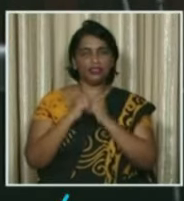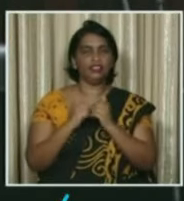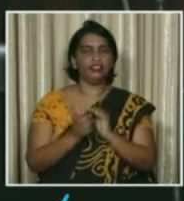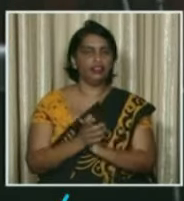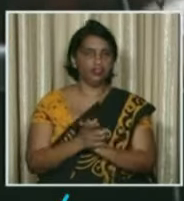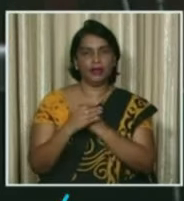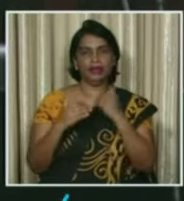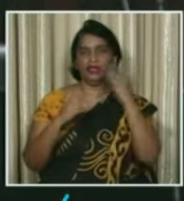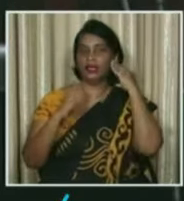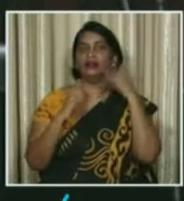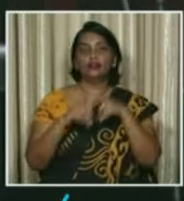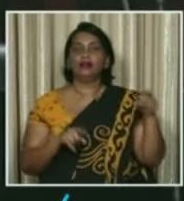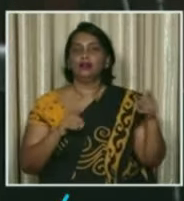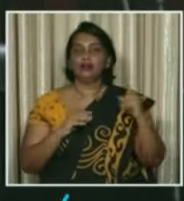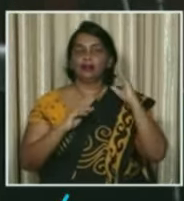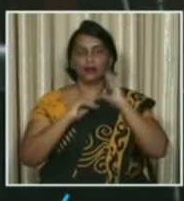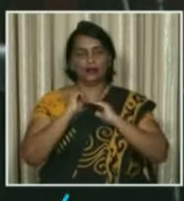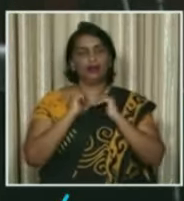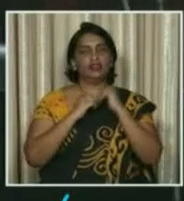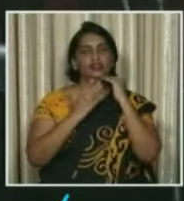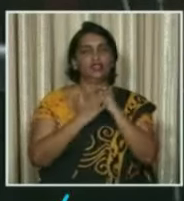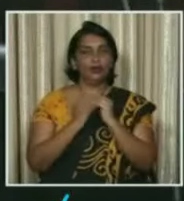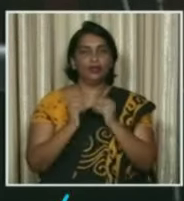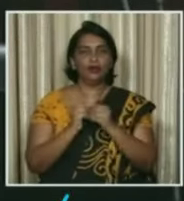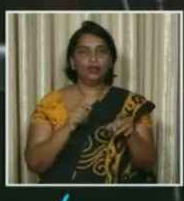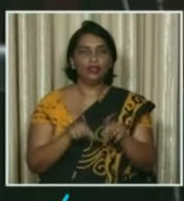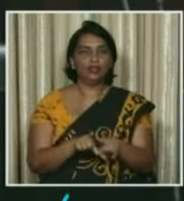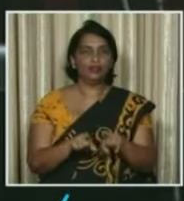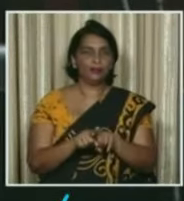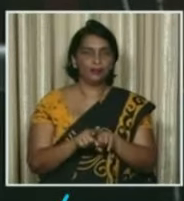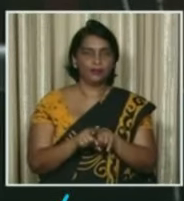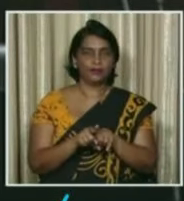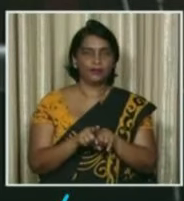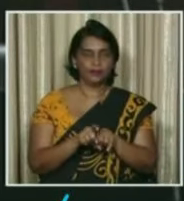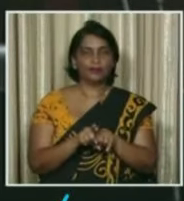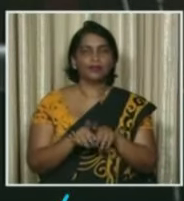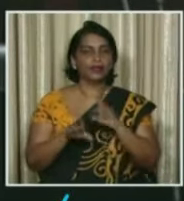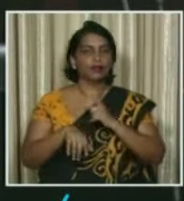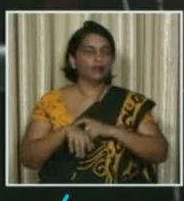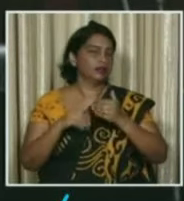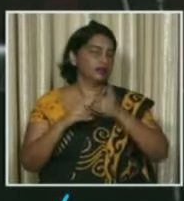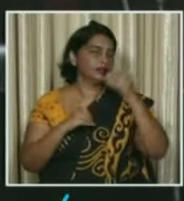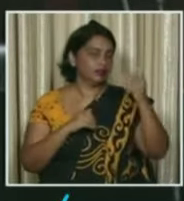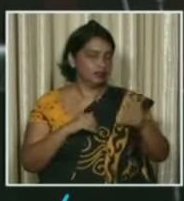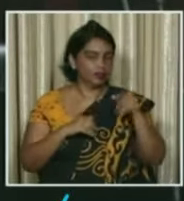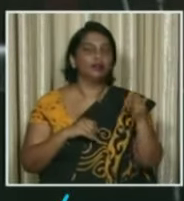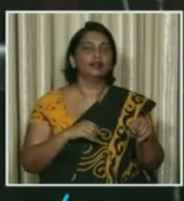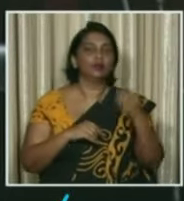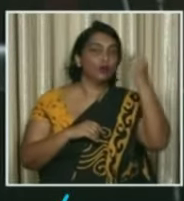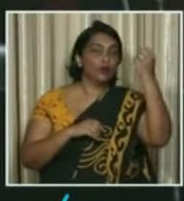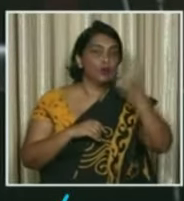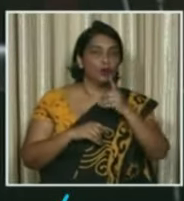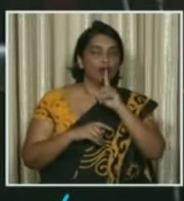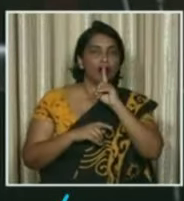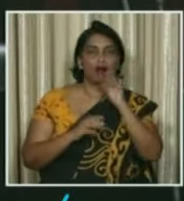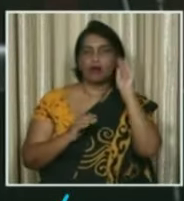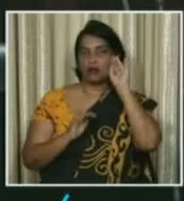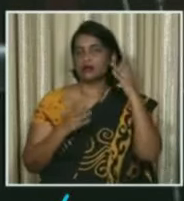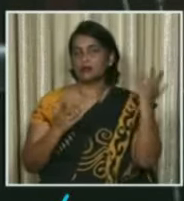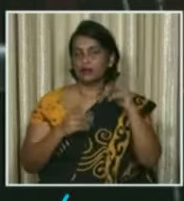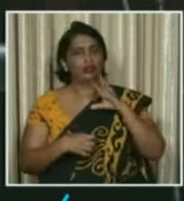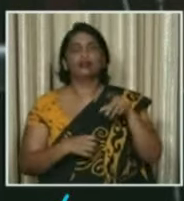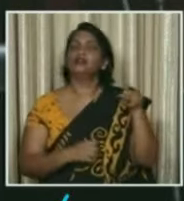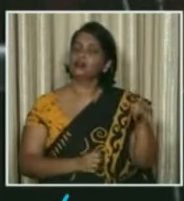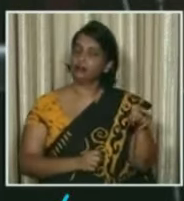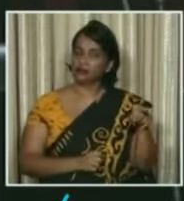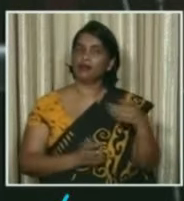කරලා අනුමත කළා. මේ වෙන විට පාස්පෝර්ට් එකක් ගන්න ශාල කාලයක් ඉන්න වෙනවා. සමහරට දිනයක් ගැන අහන්නවත් පුළුවන් කම නැහැ කියන එක තමයි ජනතාව